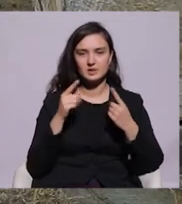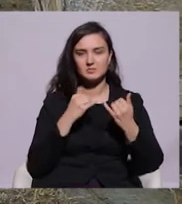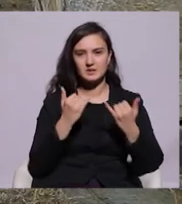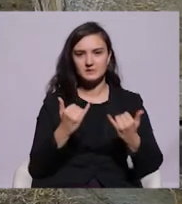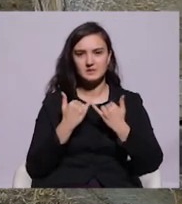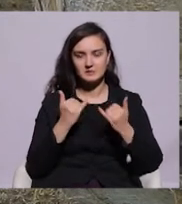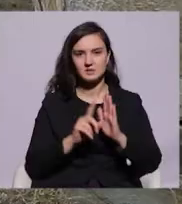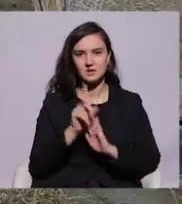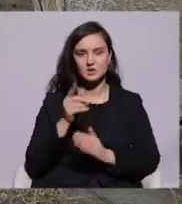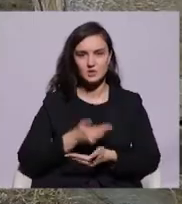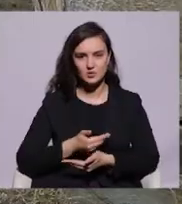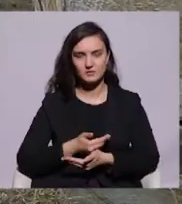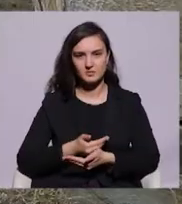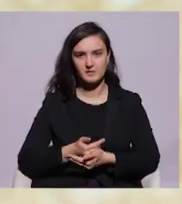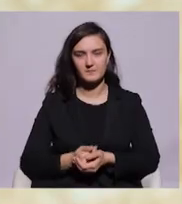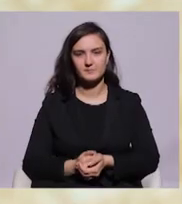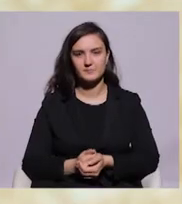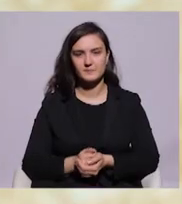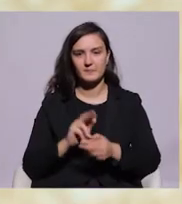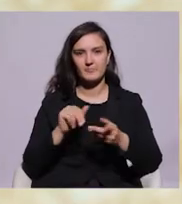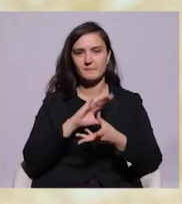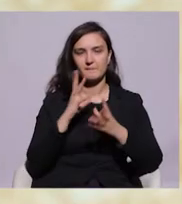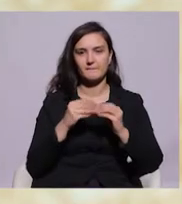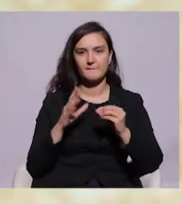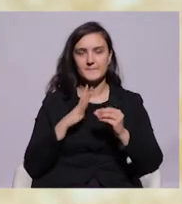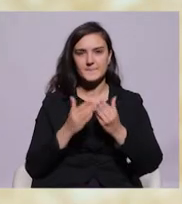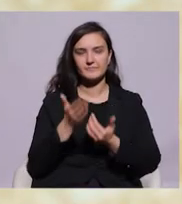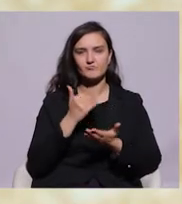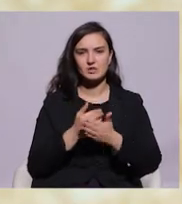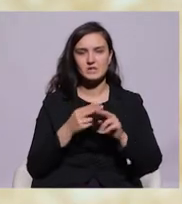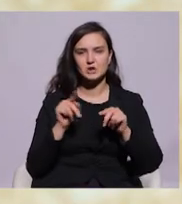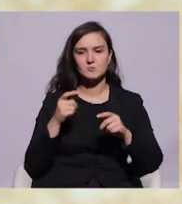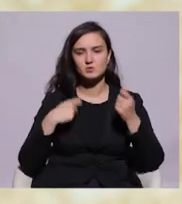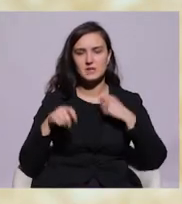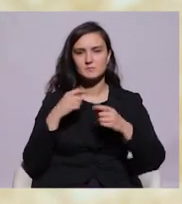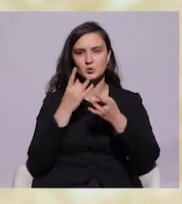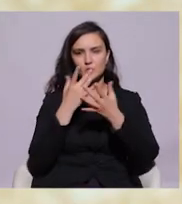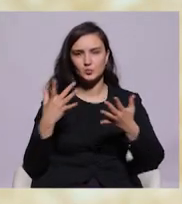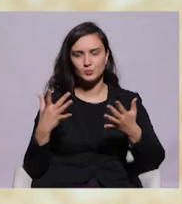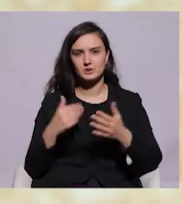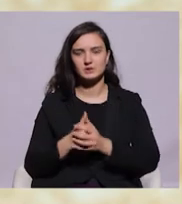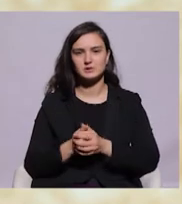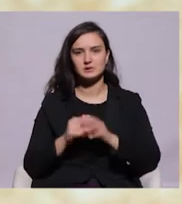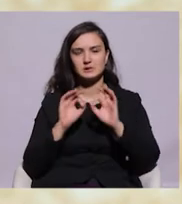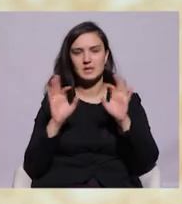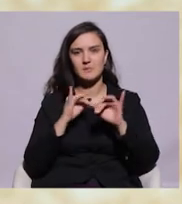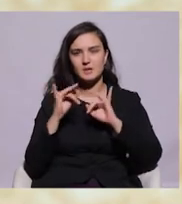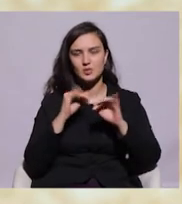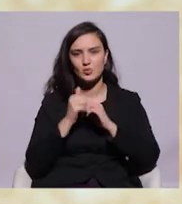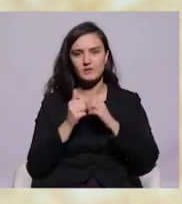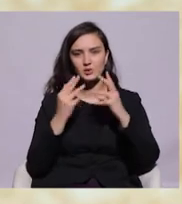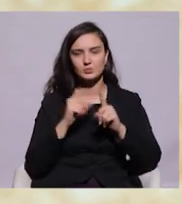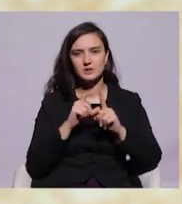ურთიერთ პატივისცემით დაიწყეს ცხოვრება და ამ ყველაფერს მოყვა შედეგად ისიც, რომ ჩაცმის კულტურაც, სალაპარაკო